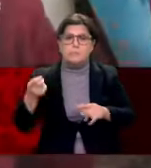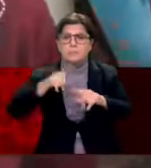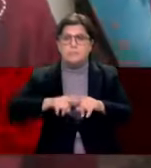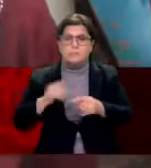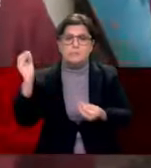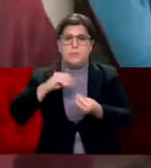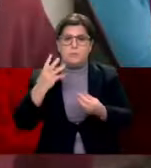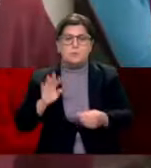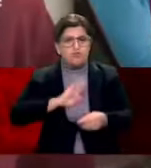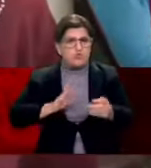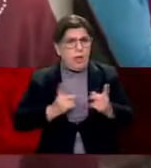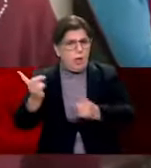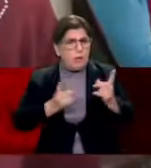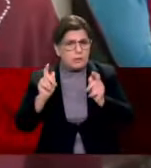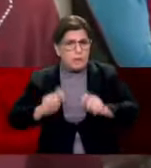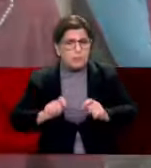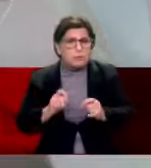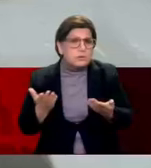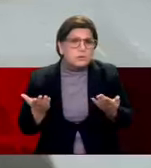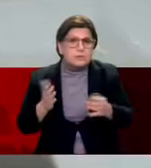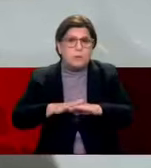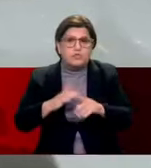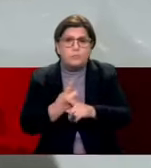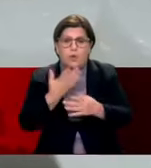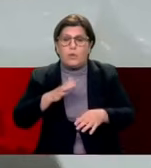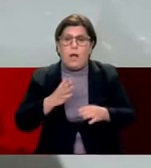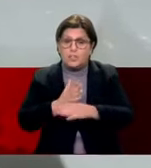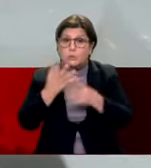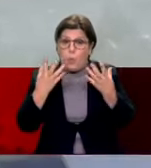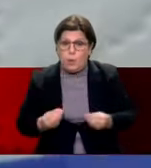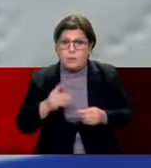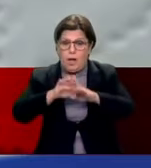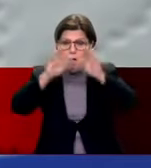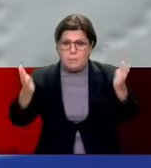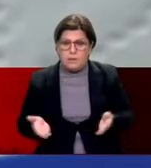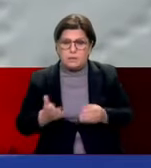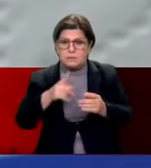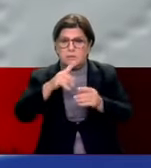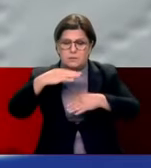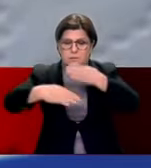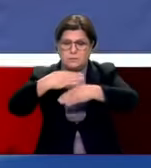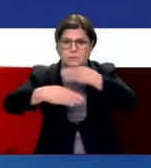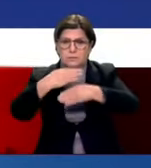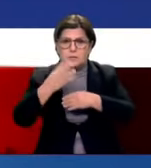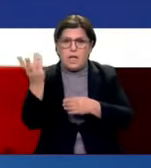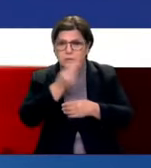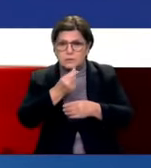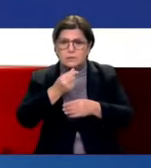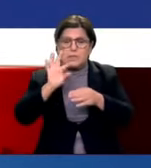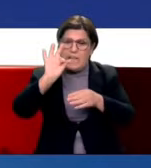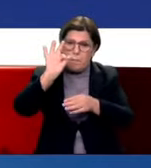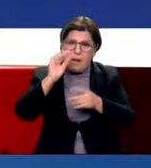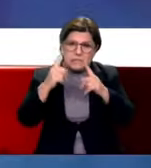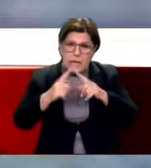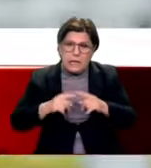an. Şikayet ediyoruz. Yapacak başka bir şeyimiz yok. Aslında var. Ambalaj üzerinde rulo sayısı, kat sayısı, yaprak sayısı